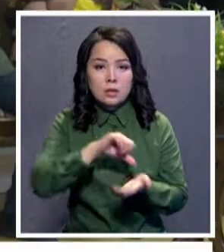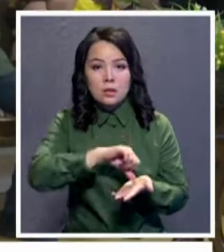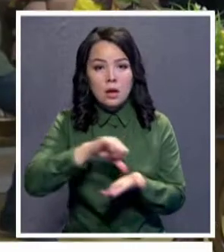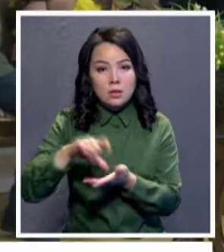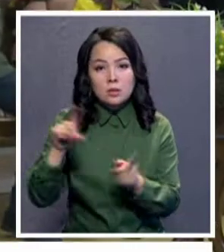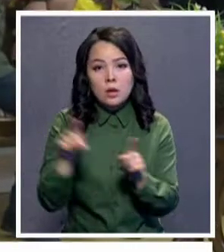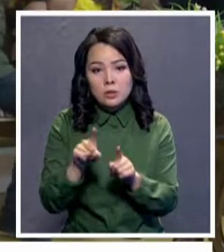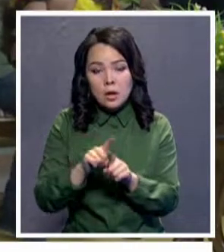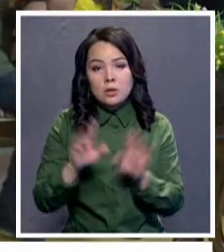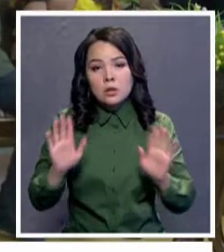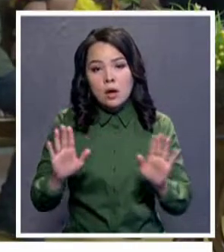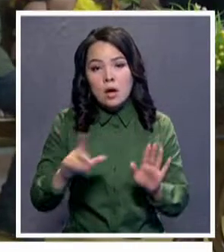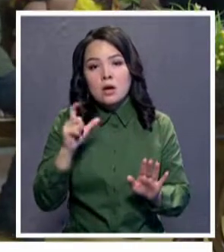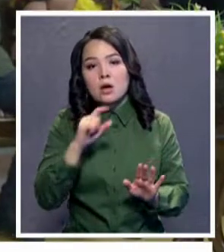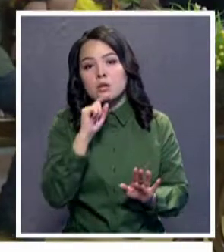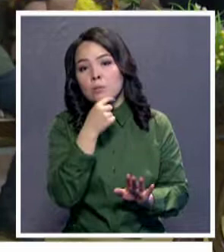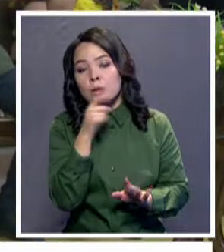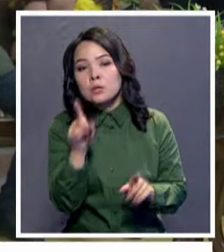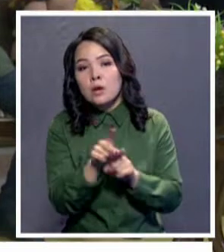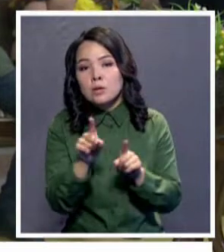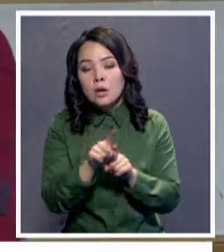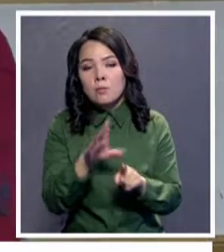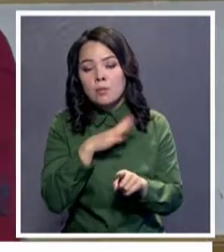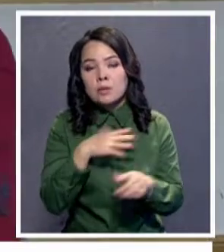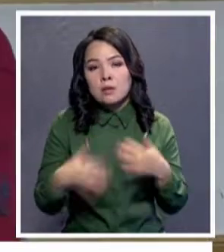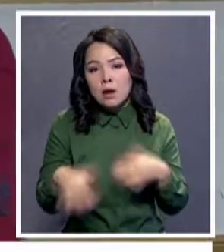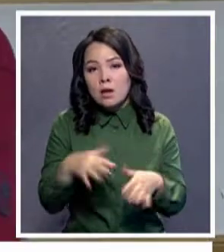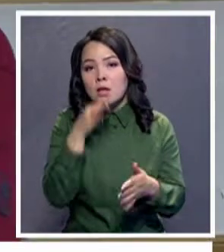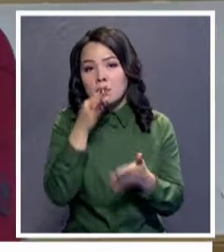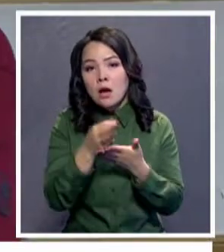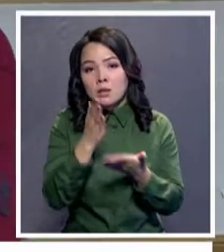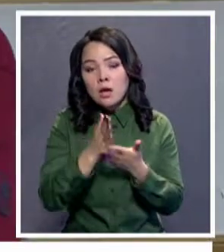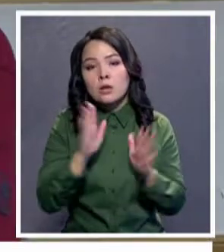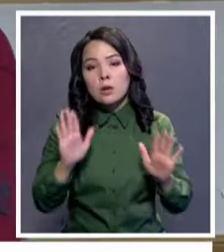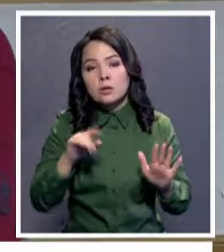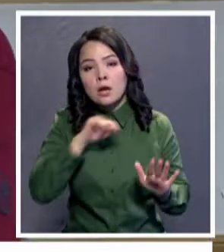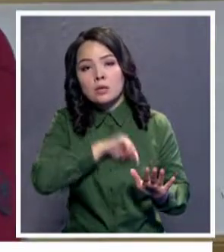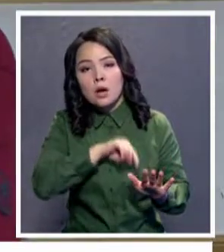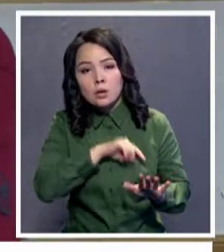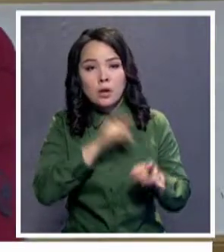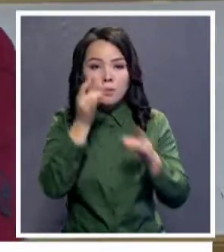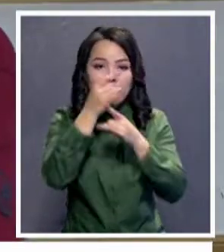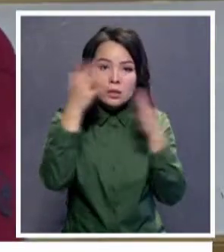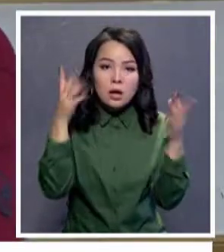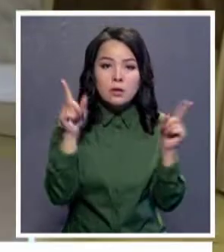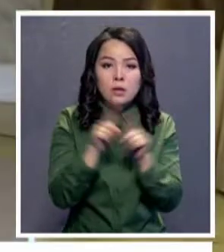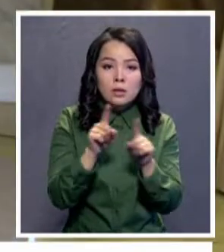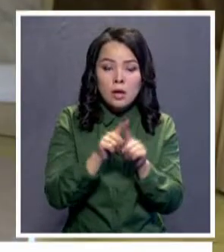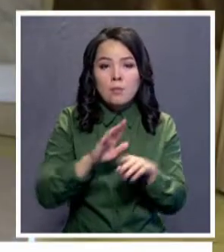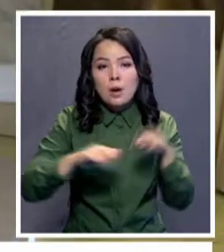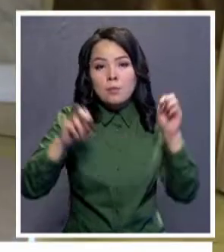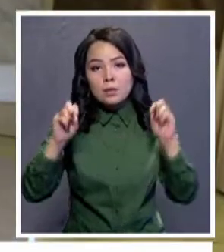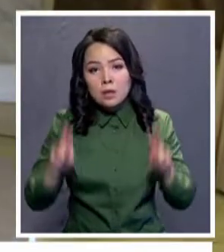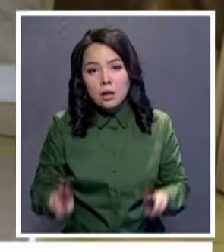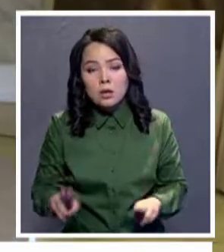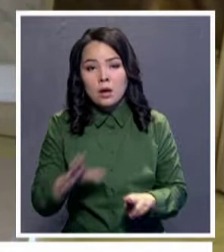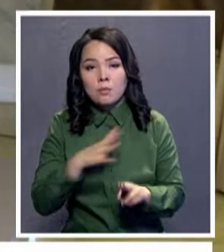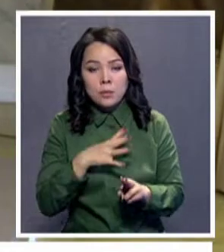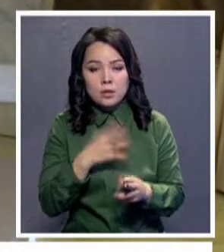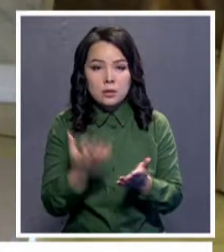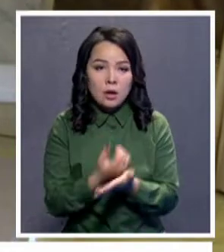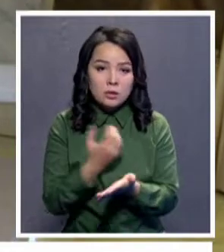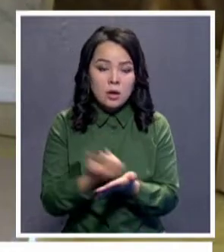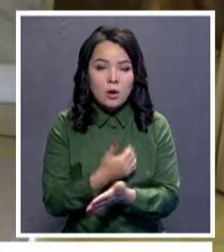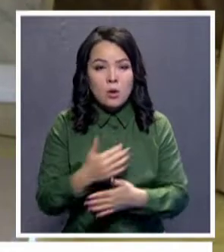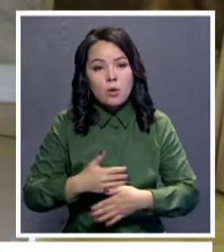қосылу бағытында тек экономикаға мән беру жеткіліксіз, өйткені тек ұлтының рухани мәдени құндылықтарын меңгерген маман өзгенің табысын